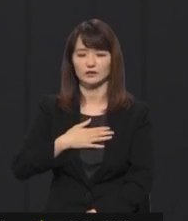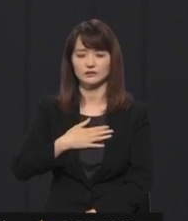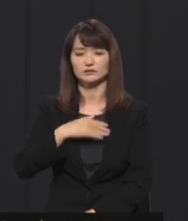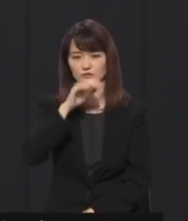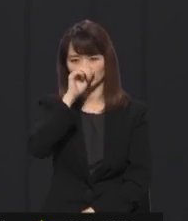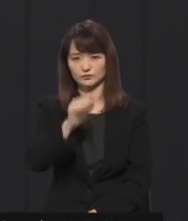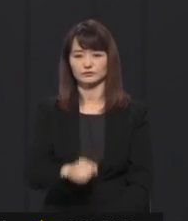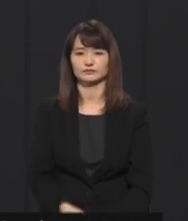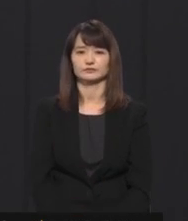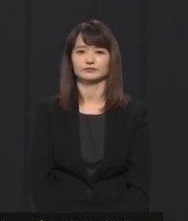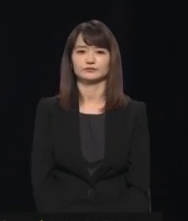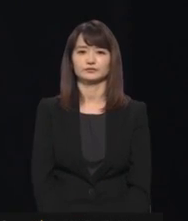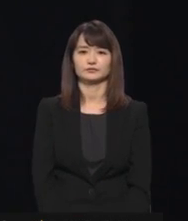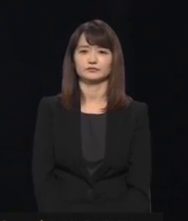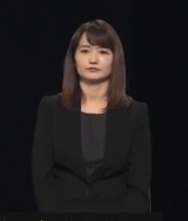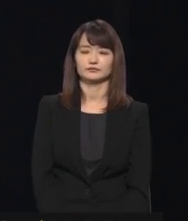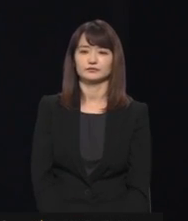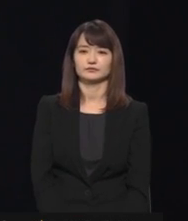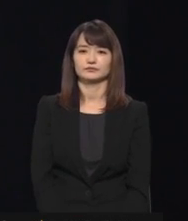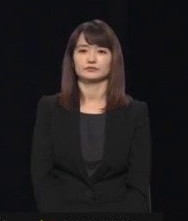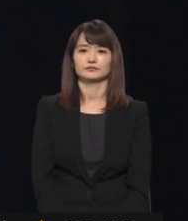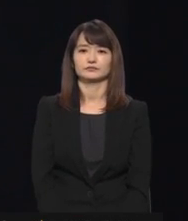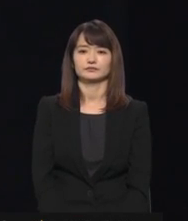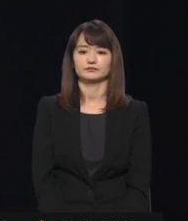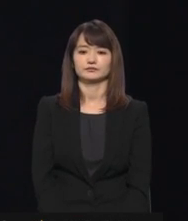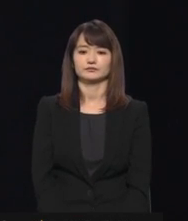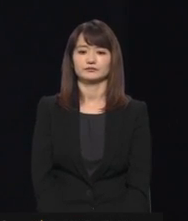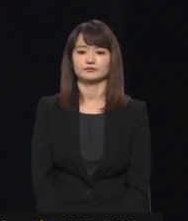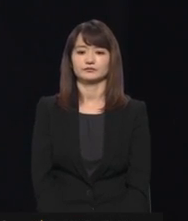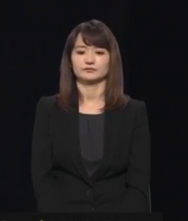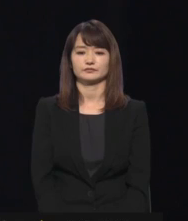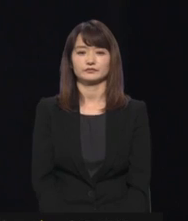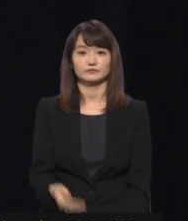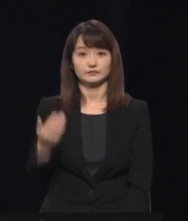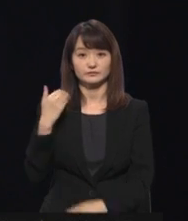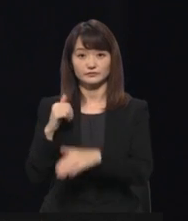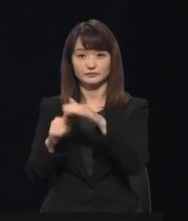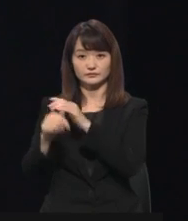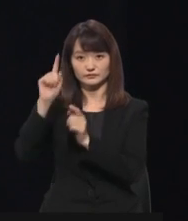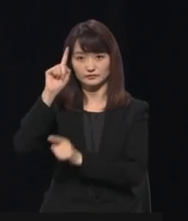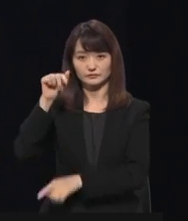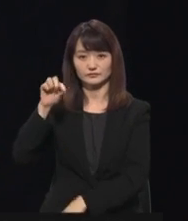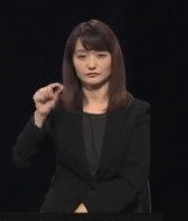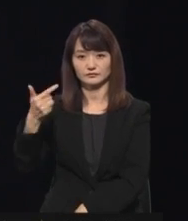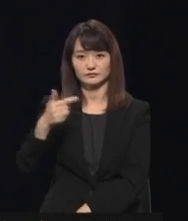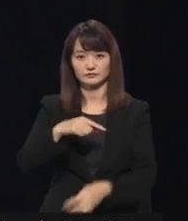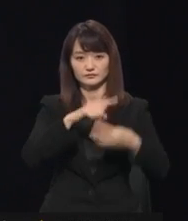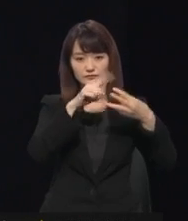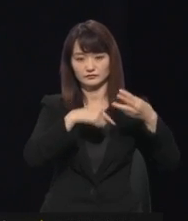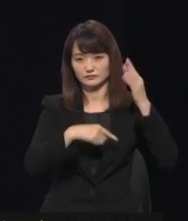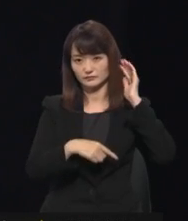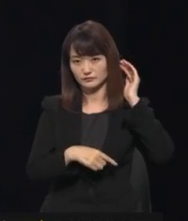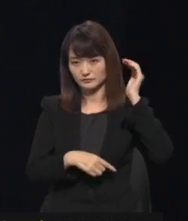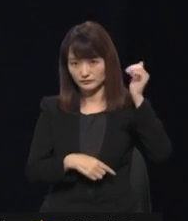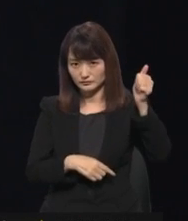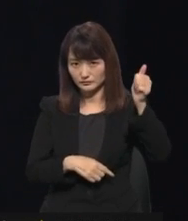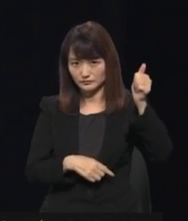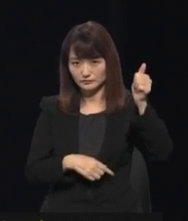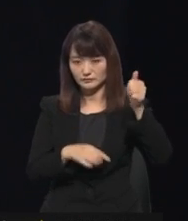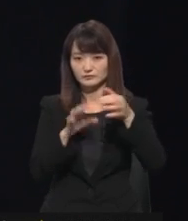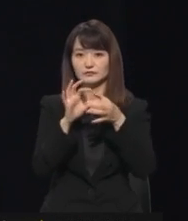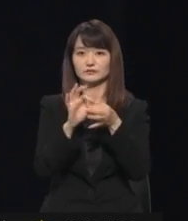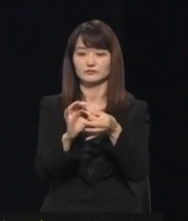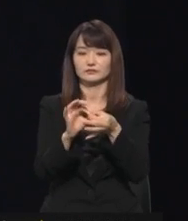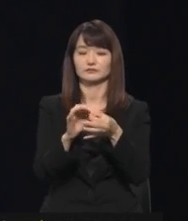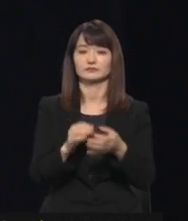예 알겠습니다 어 저희가 이제 1 좀 더 알아보면 1석 전 대표와 윤석렬 대통령 성령의 대통령과 이숙 전 대표의 관계를